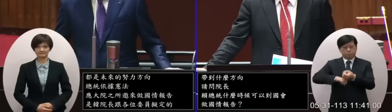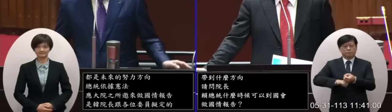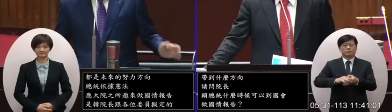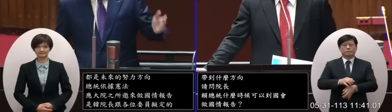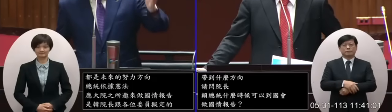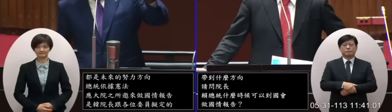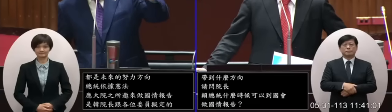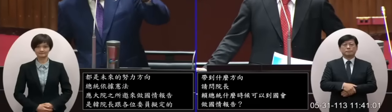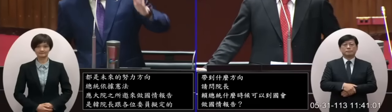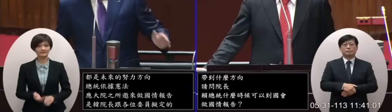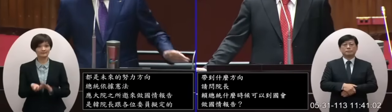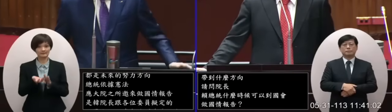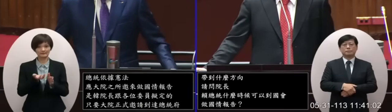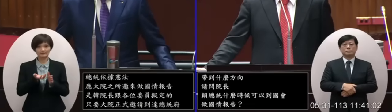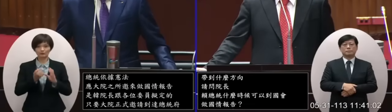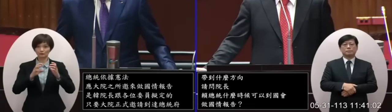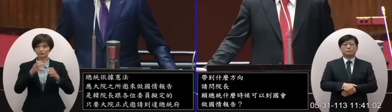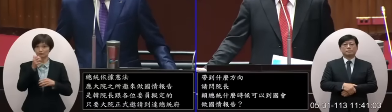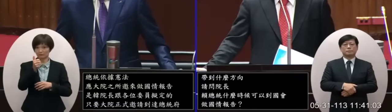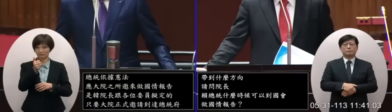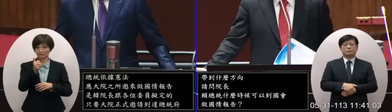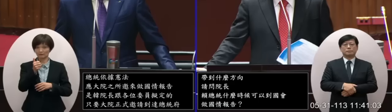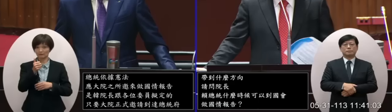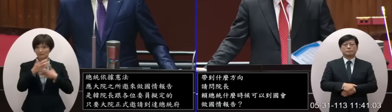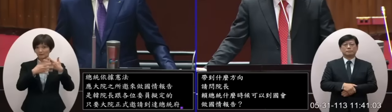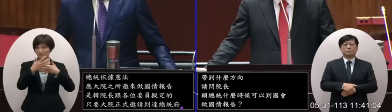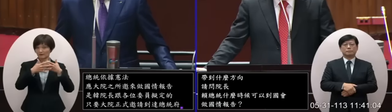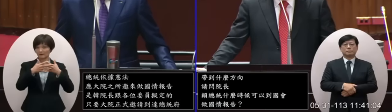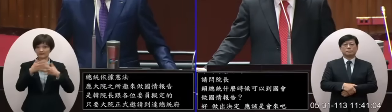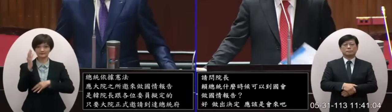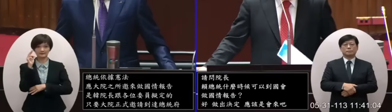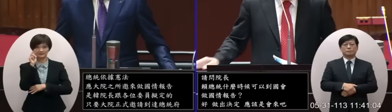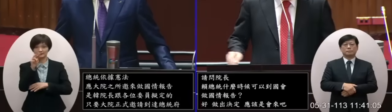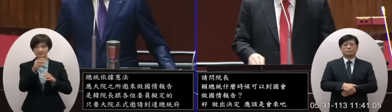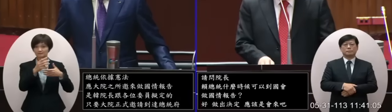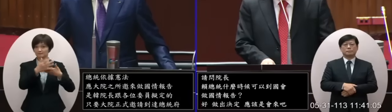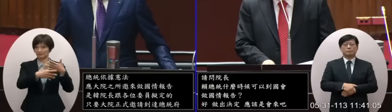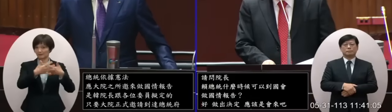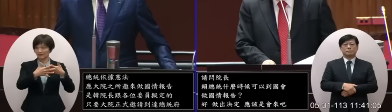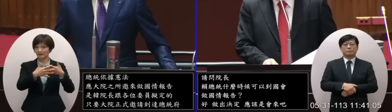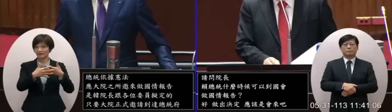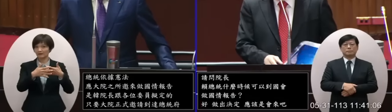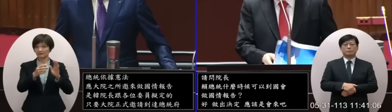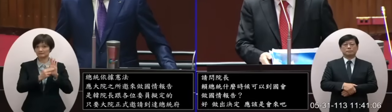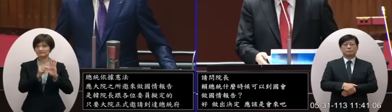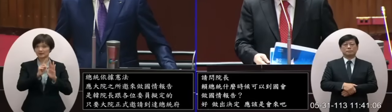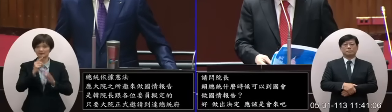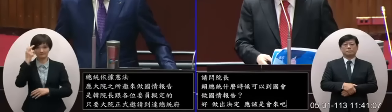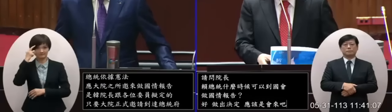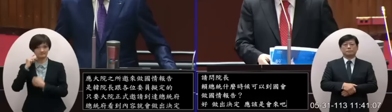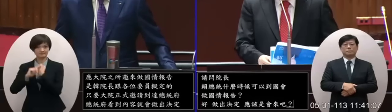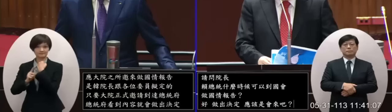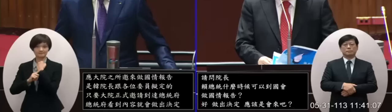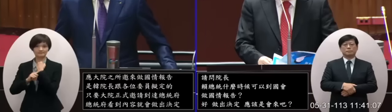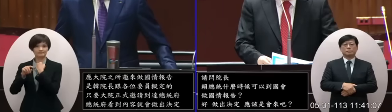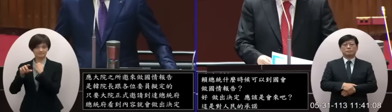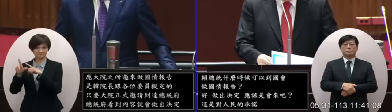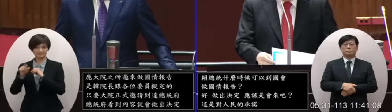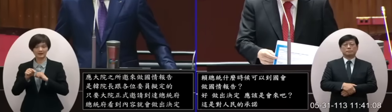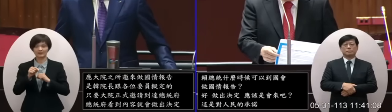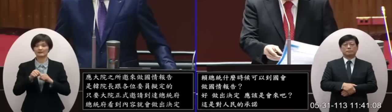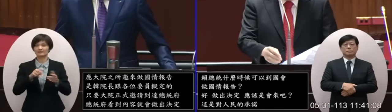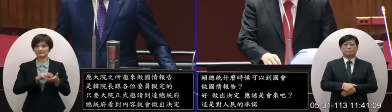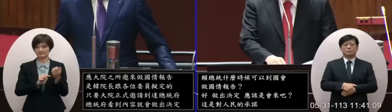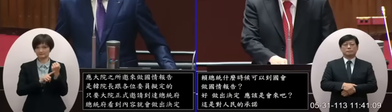要跟委员报告，刚刚总统在政见会上所讲的是依据宪法跟依据立法院职权行使